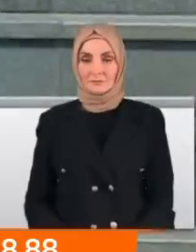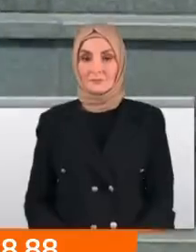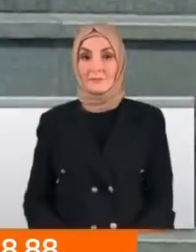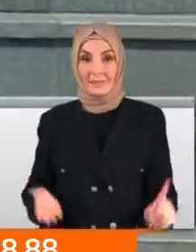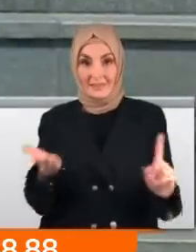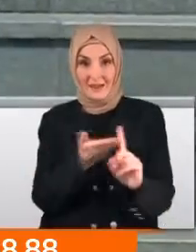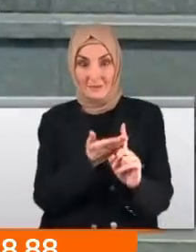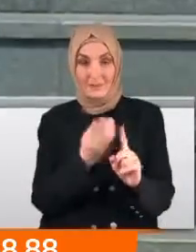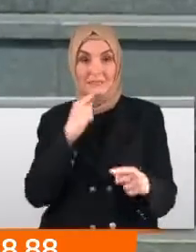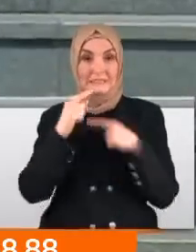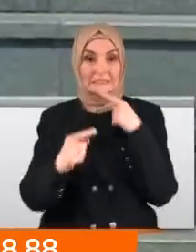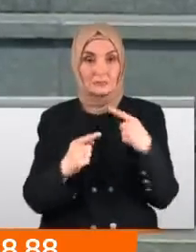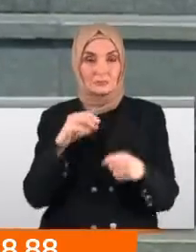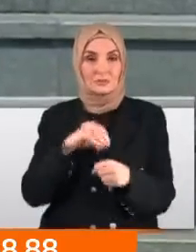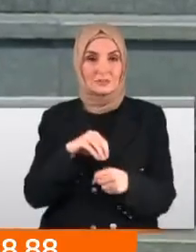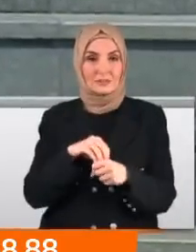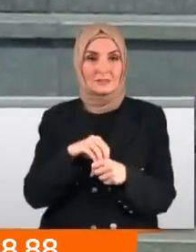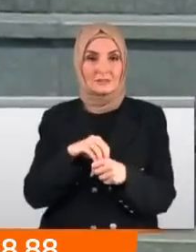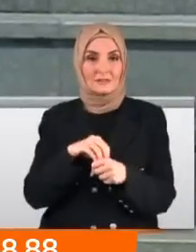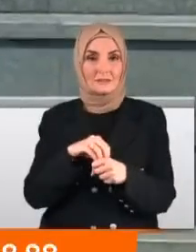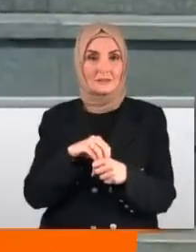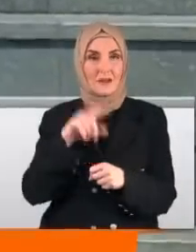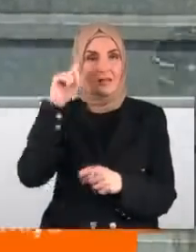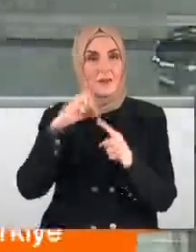Darbenin yıl dönümünde rahmetli Menderes ve